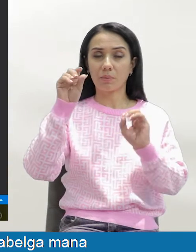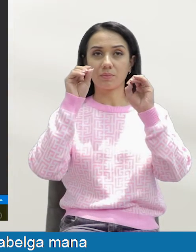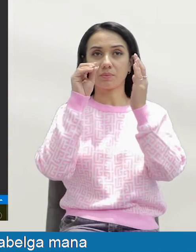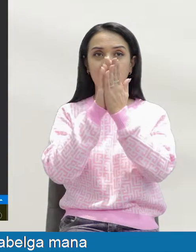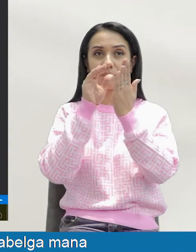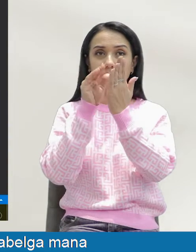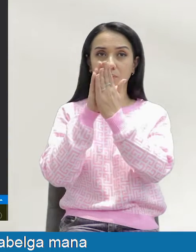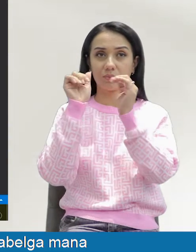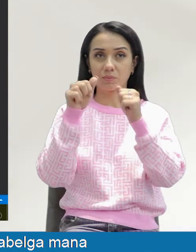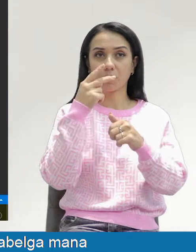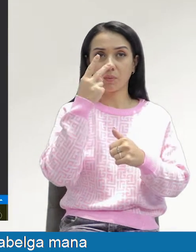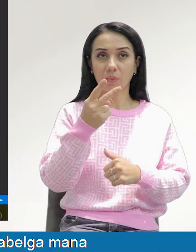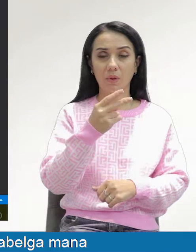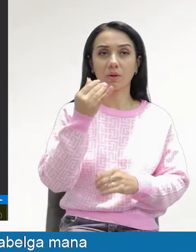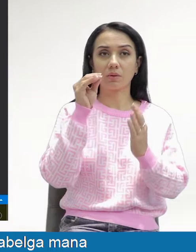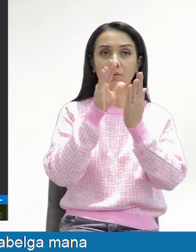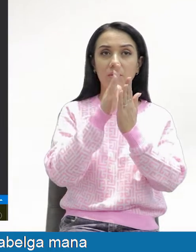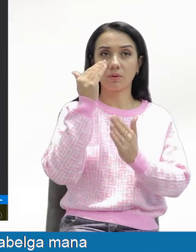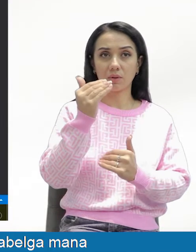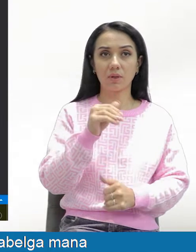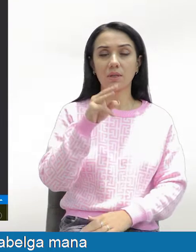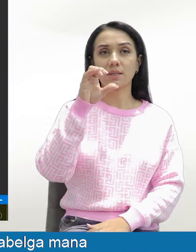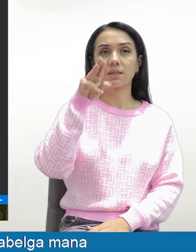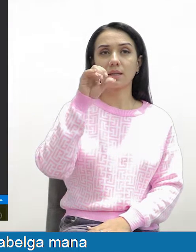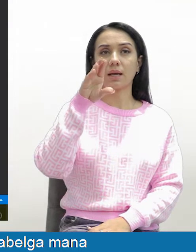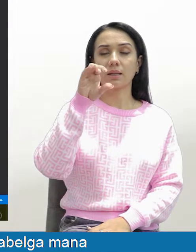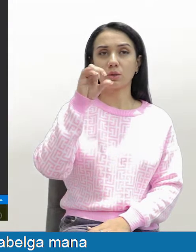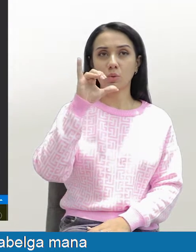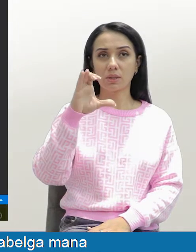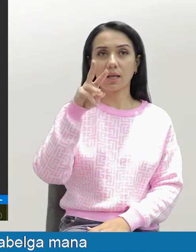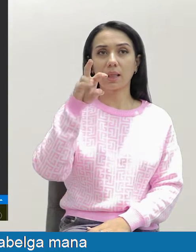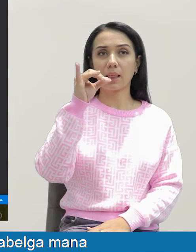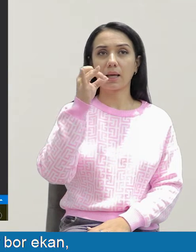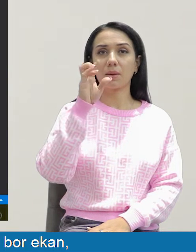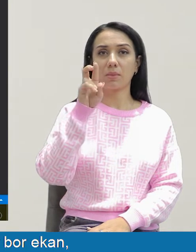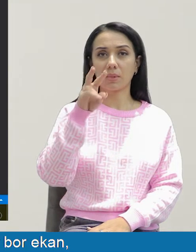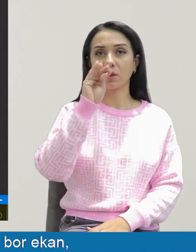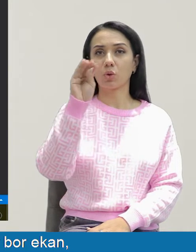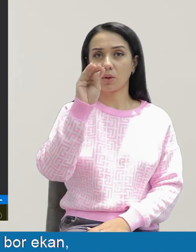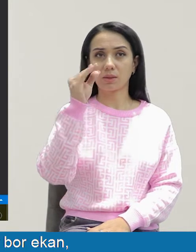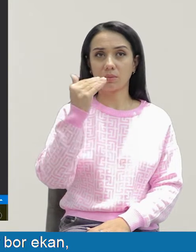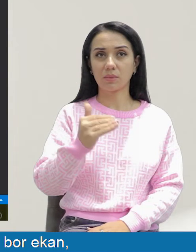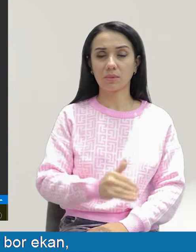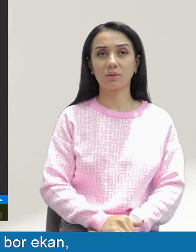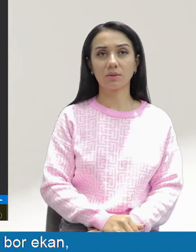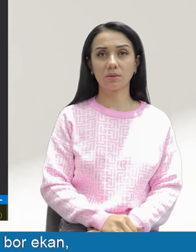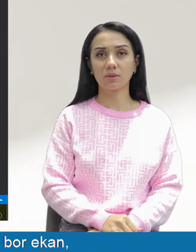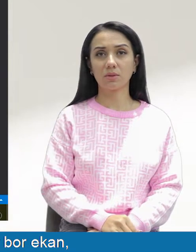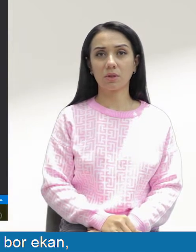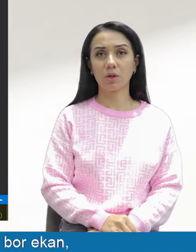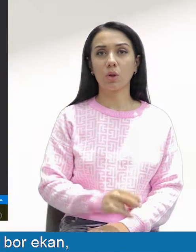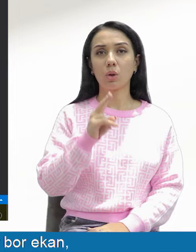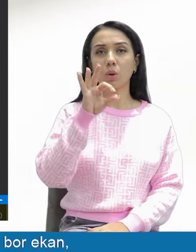joylang deyapti. Mana bu yerdan joylaymiz. Ya'ni status label tanlaymiz. Labelga mana yozamiz.